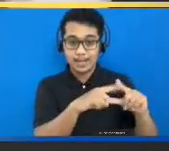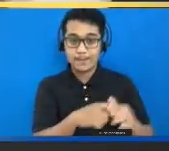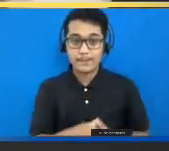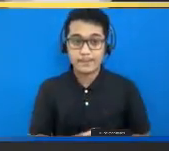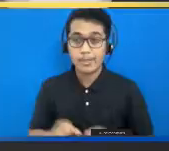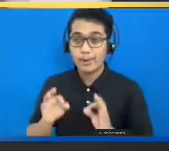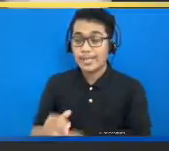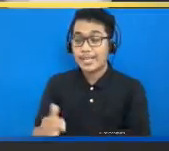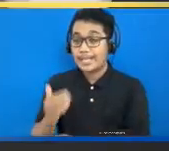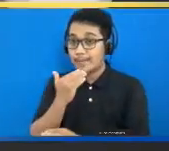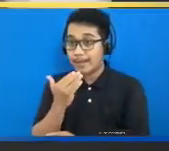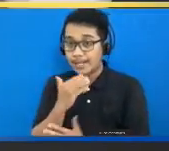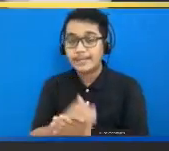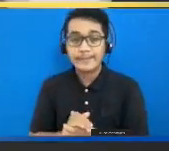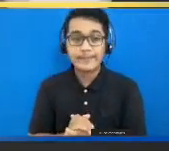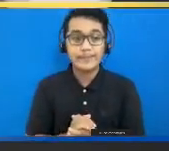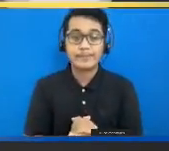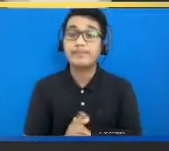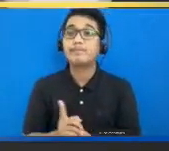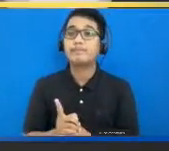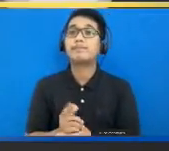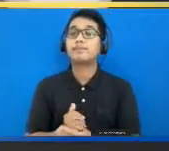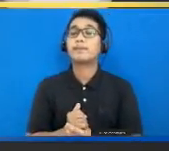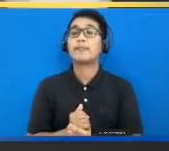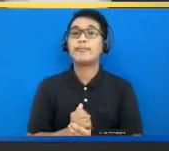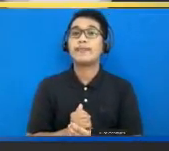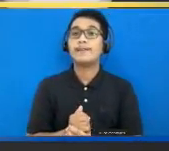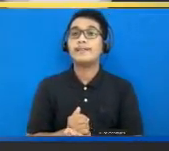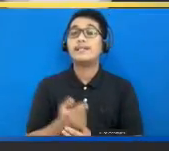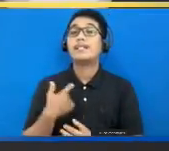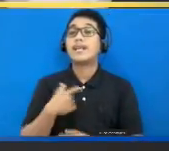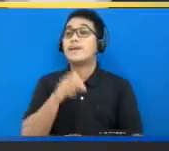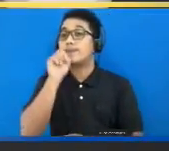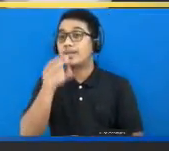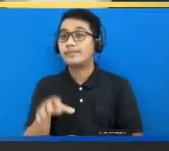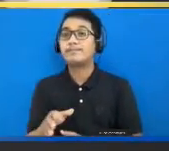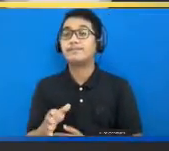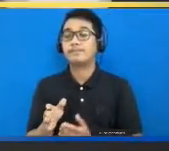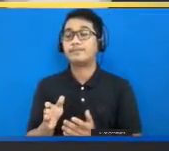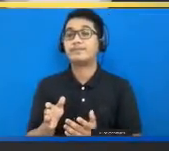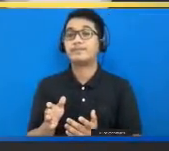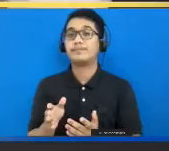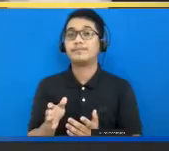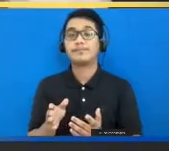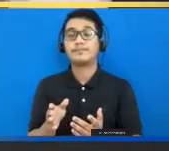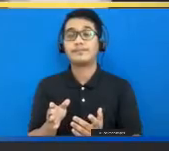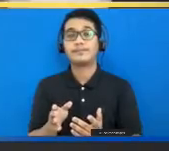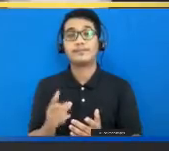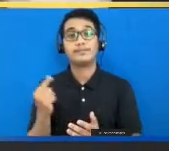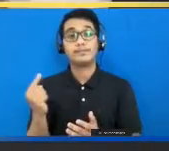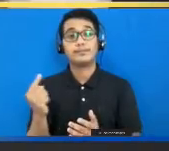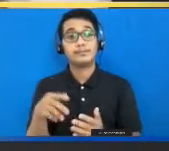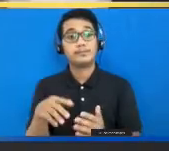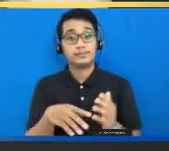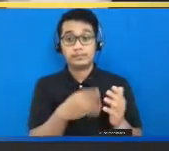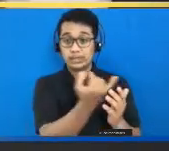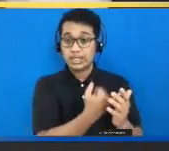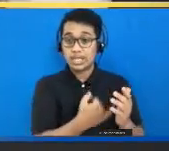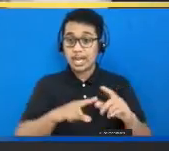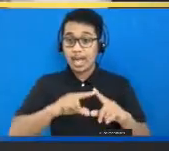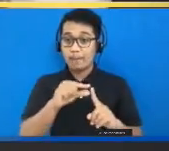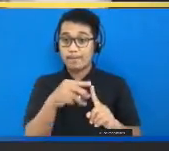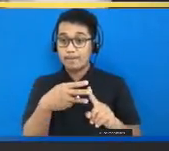terima kasih Hai jadi memang tadi saya katakan bahwa desain APBN